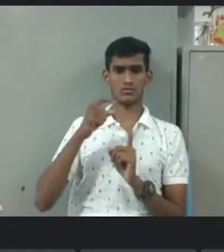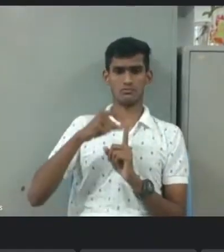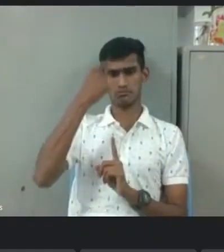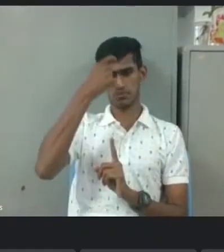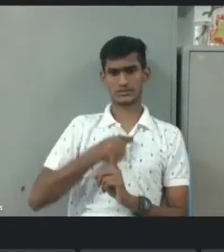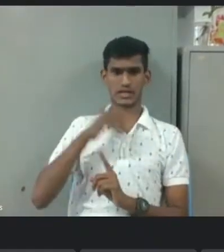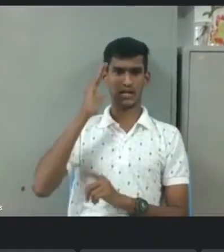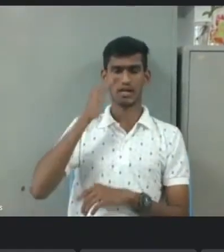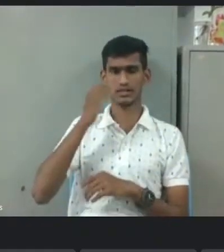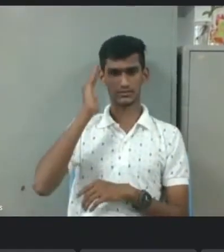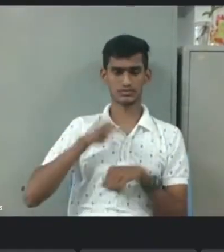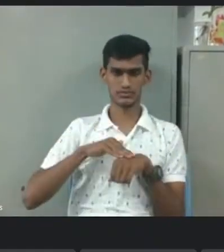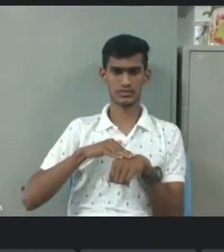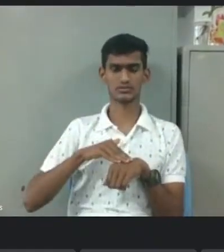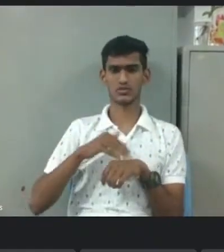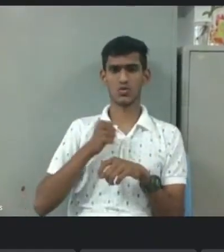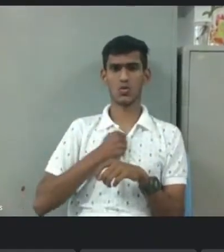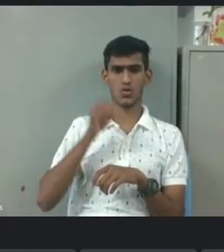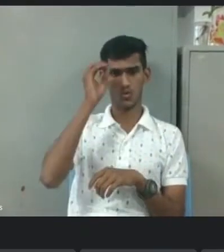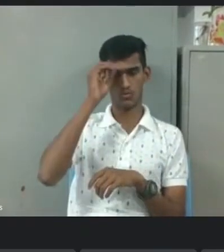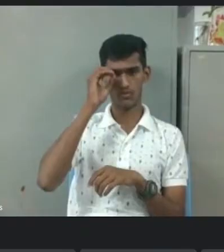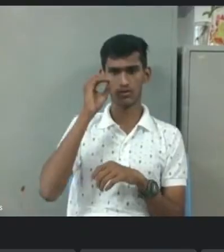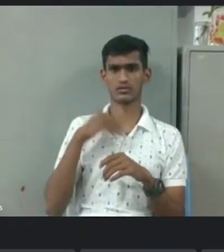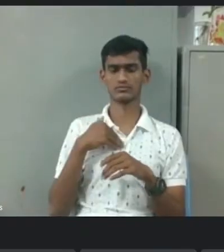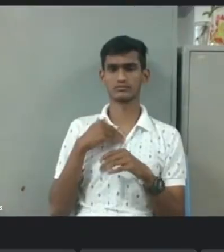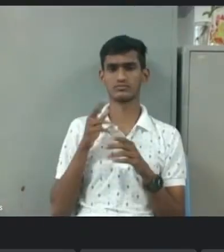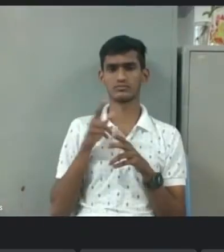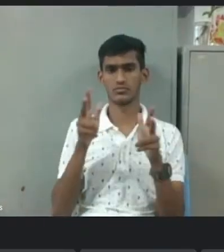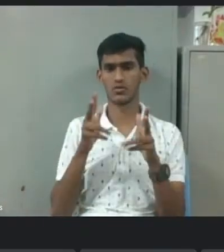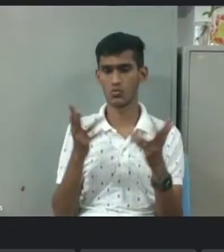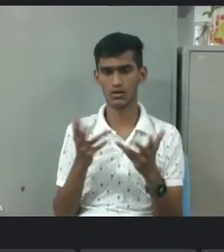പേരിൽ, എന്റെ സ്വന്തം അനുഭവങ്ങളുടെ പേരിൽ പറയുകയാണ്.